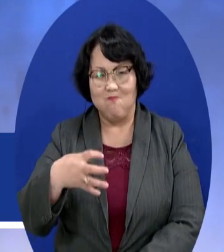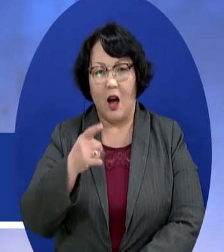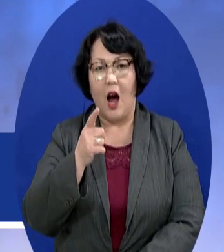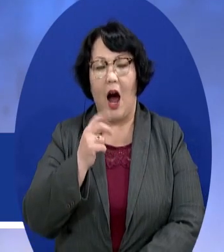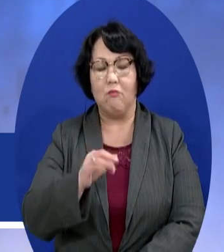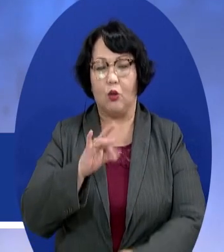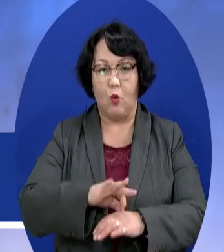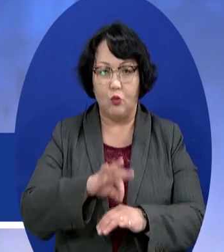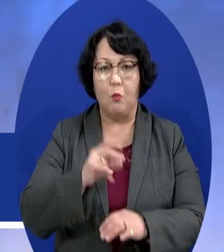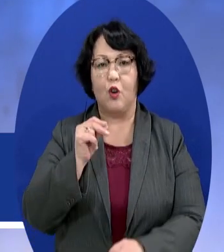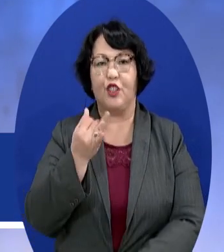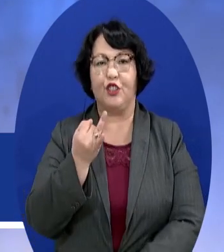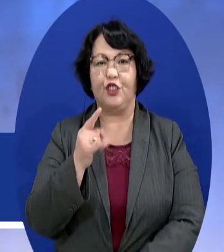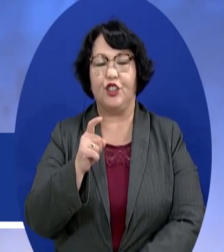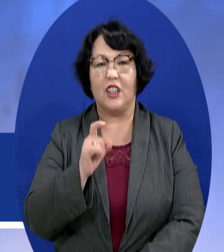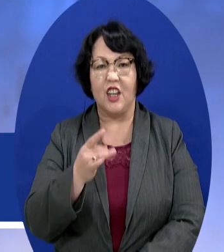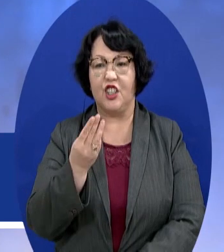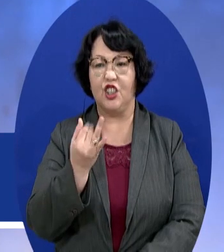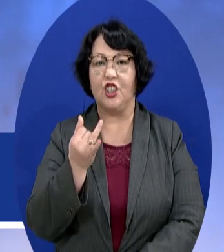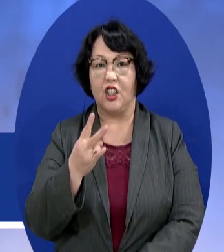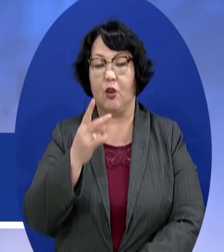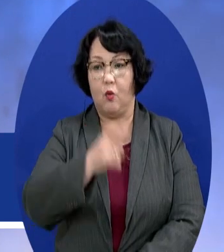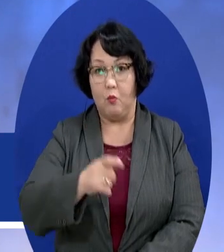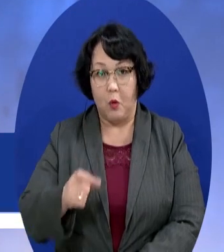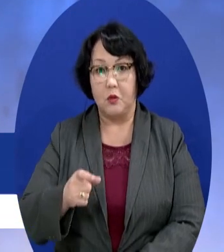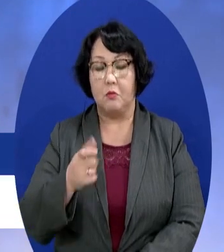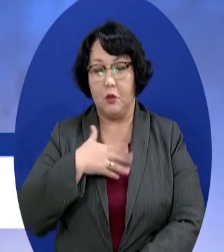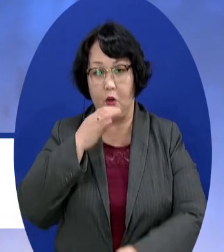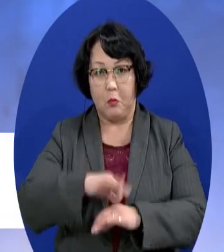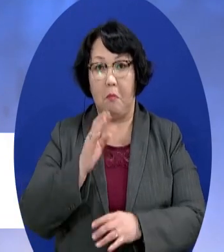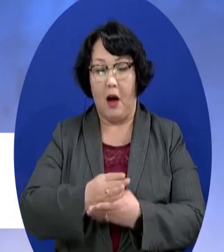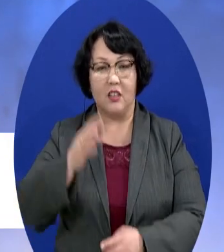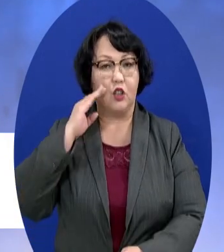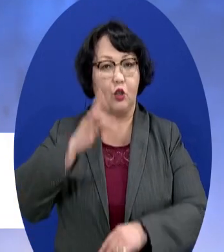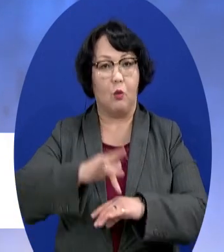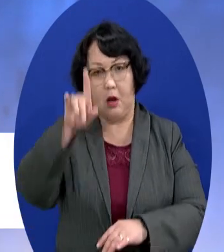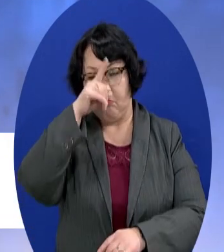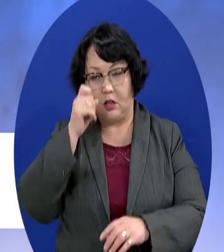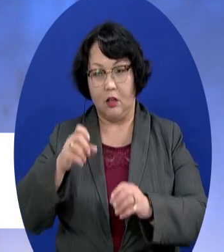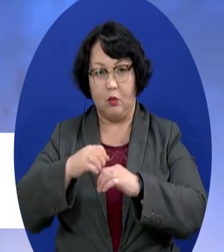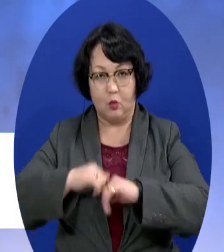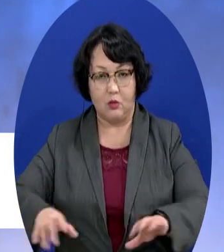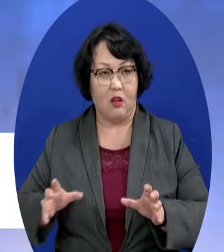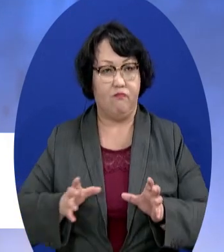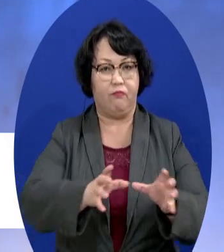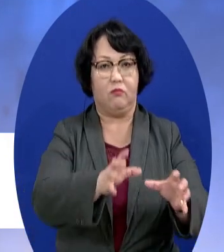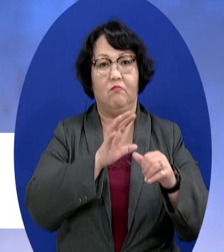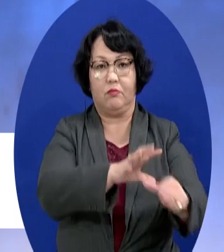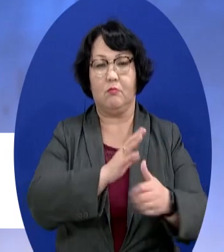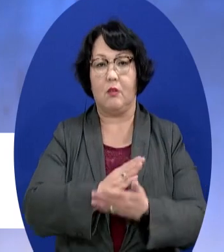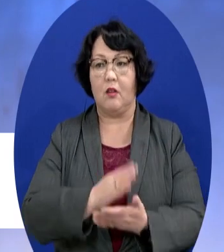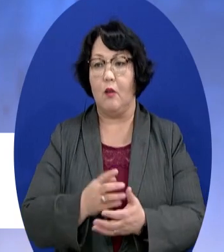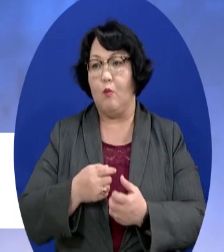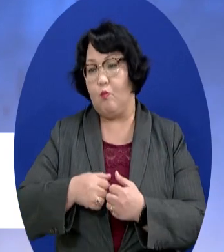чихрийн шижинтэй гэсэн хүмүүсийг хөвчлэн бид нар цэргийн төв эмнэлэг рүү тусгаарлаж байгаа. За тэгвэл босоод ажиглах байранд бол бас